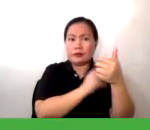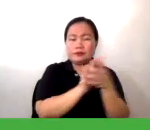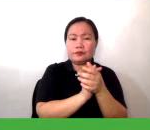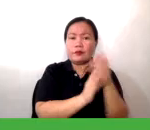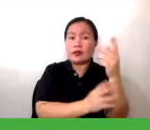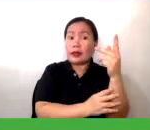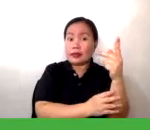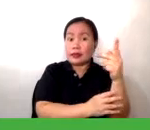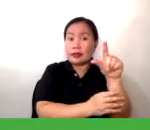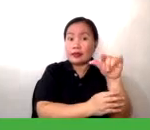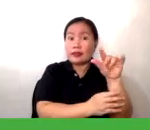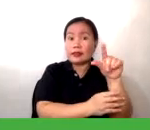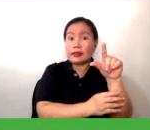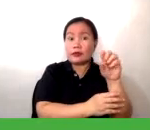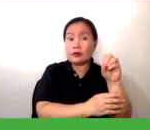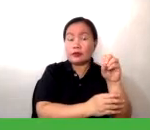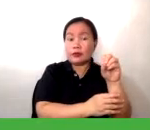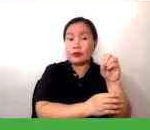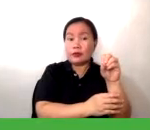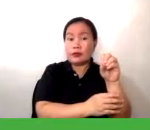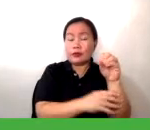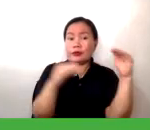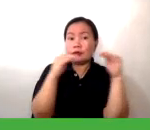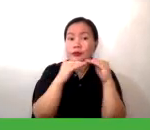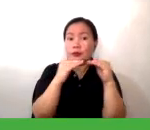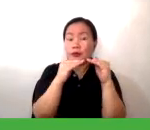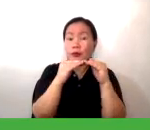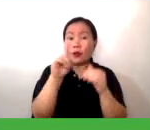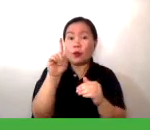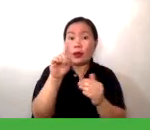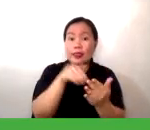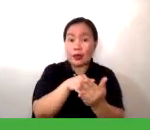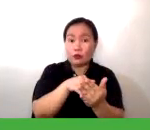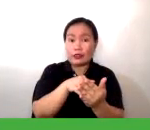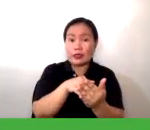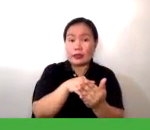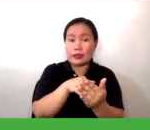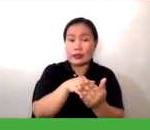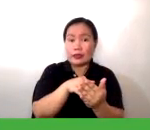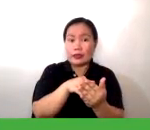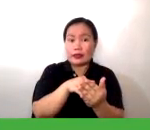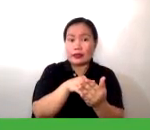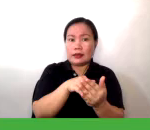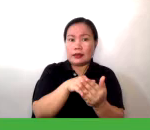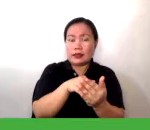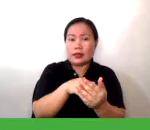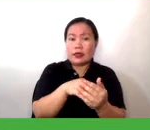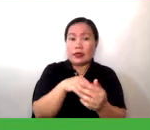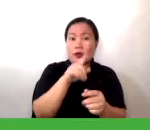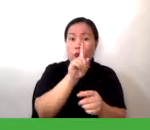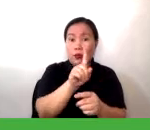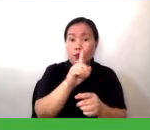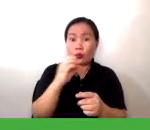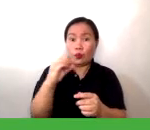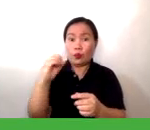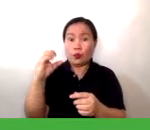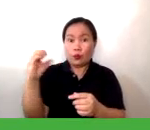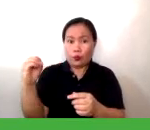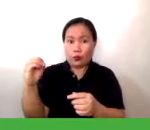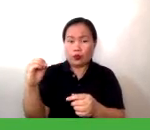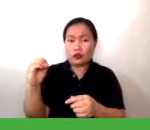kilo is actually 1,000 meters. Bakit 1,000? Paano siya naging 1,000? Kasi when we are